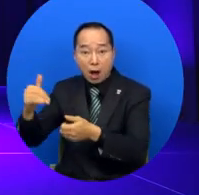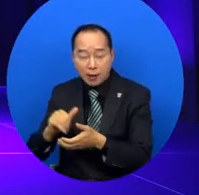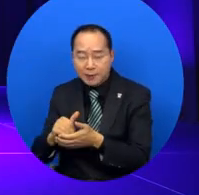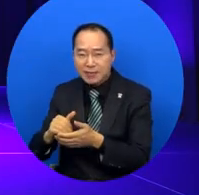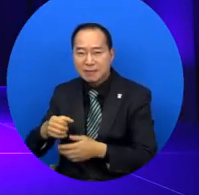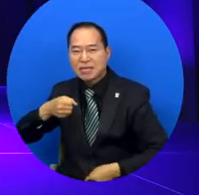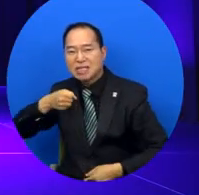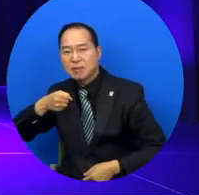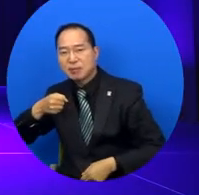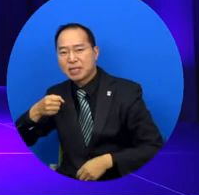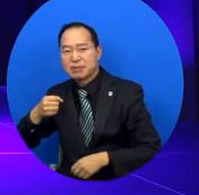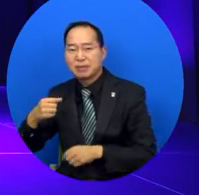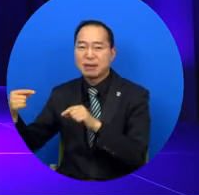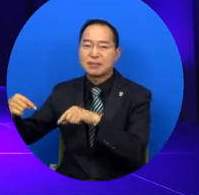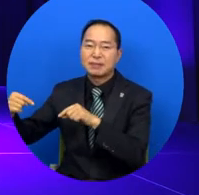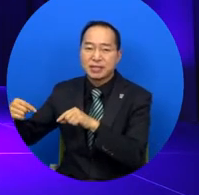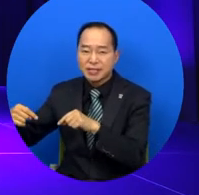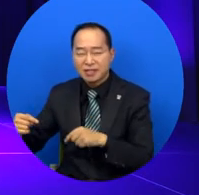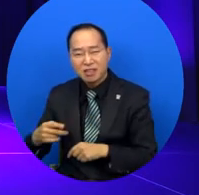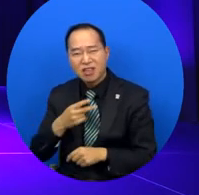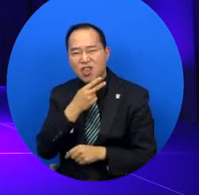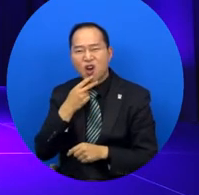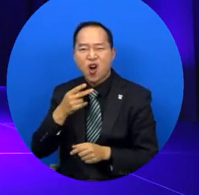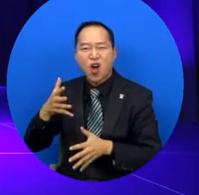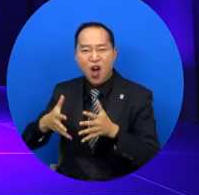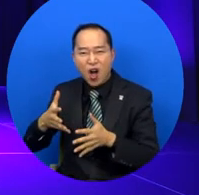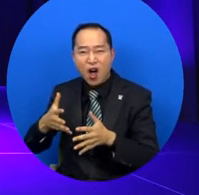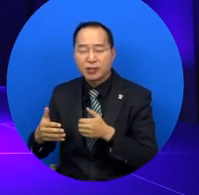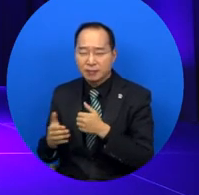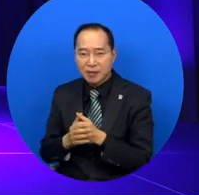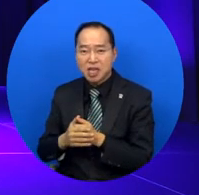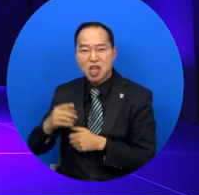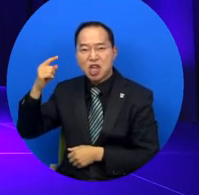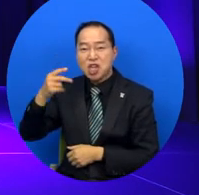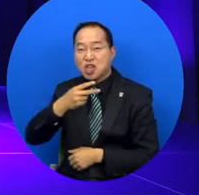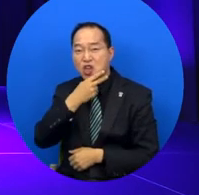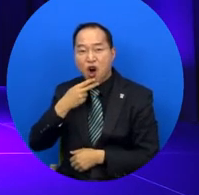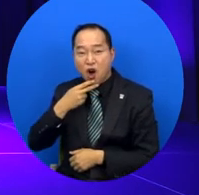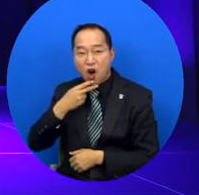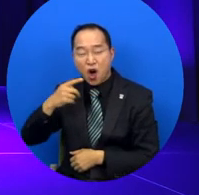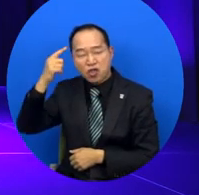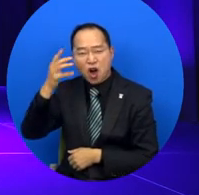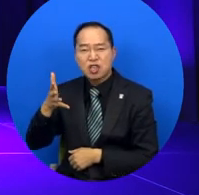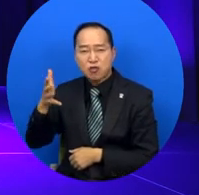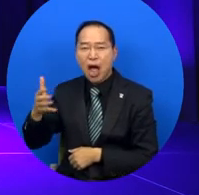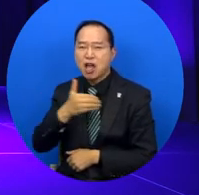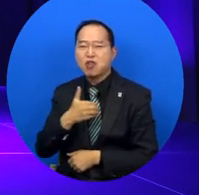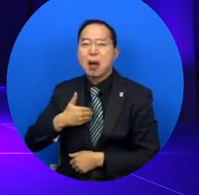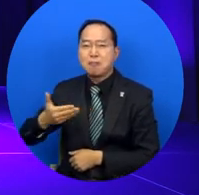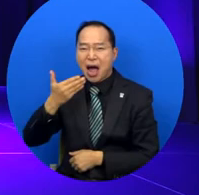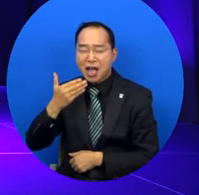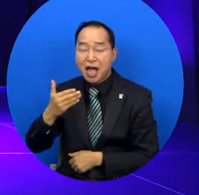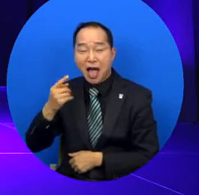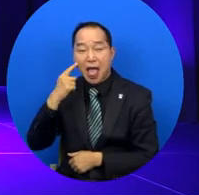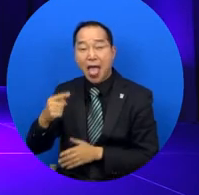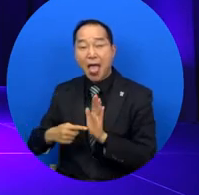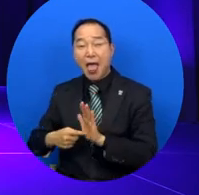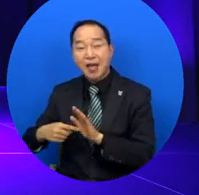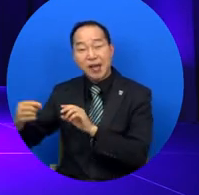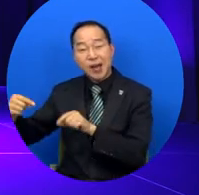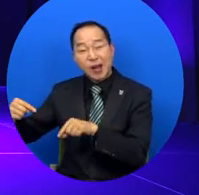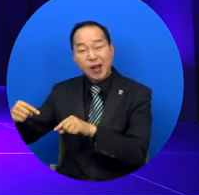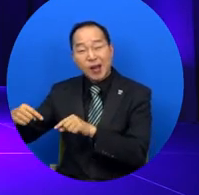괜찮잖아. 가서 인터뷰를 정말 땀 흘리면서 했어요. 왜냐면 안 되는 영어로 나 영어 정신과 할 만큼 된다 칼락해봐. 이게